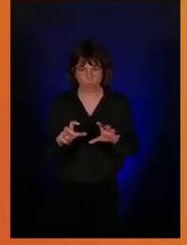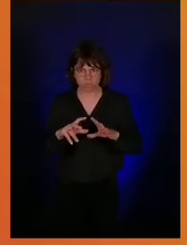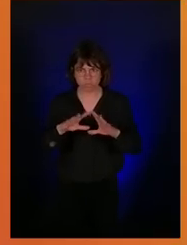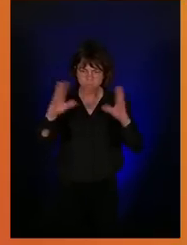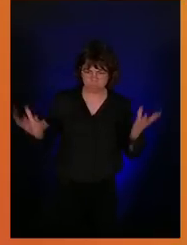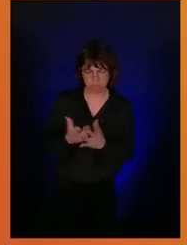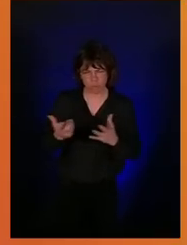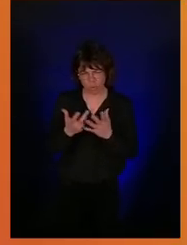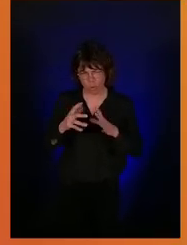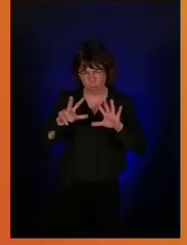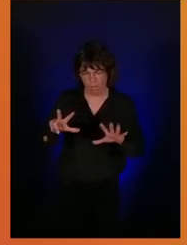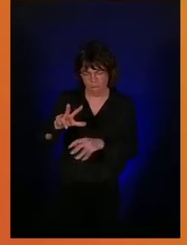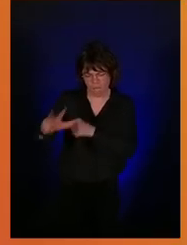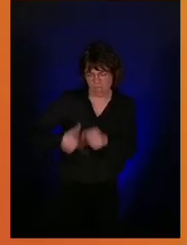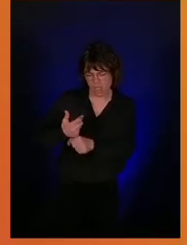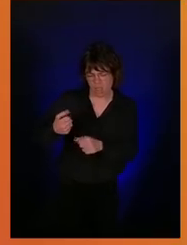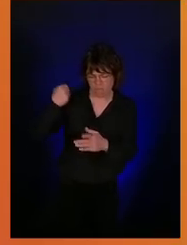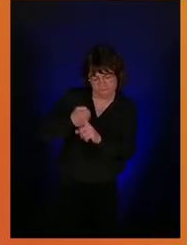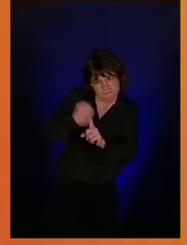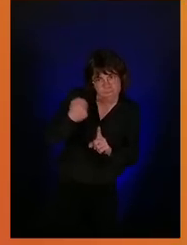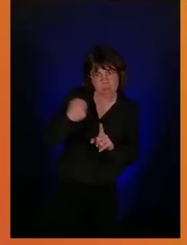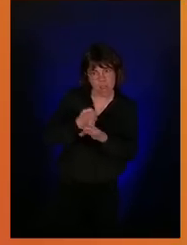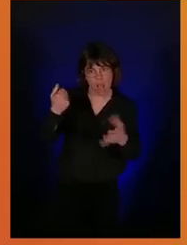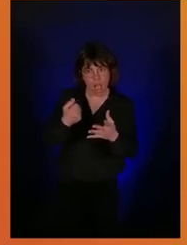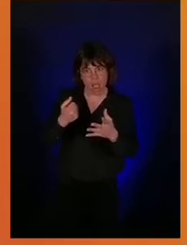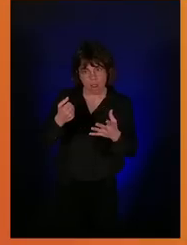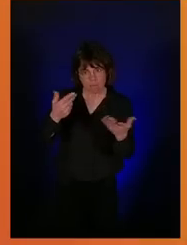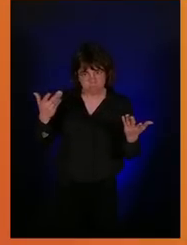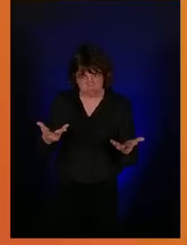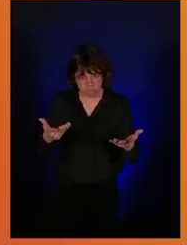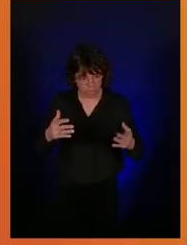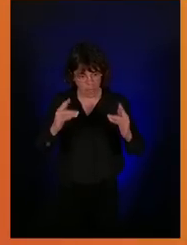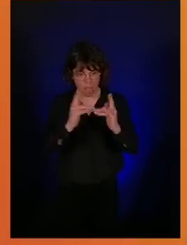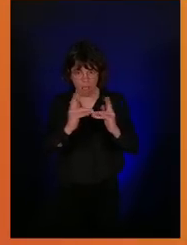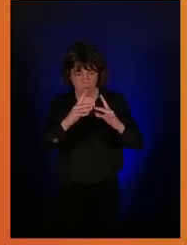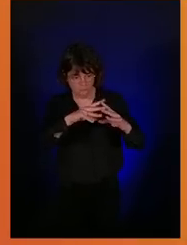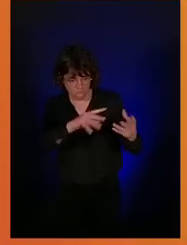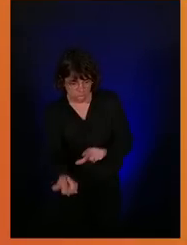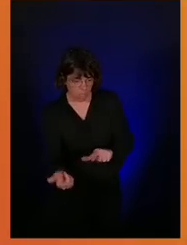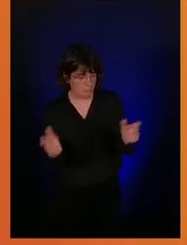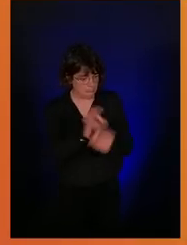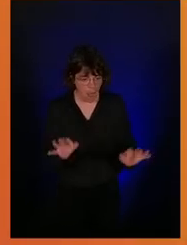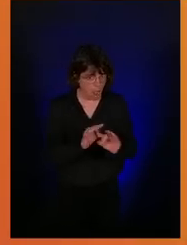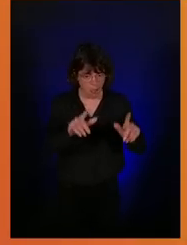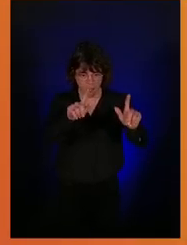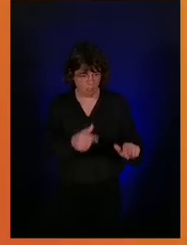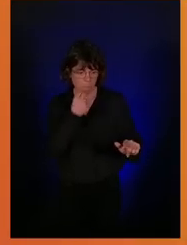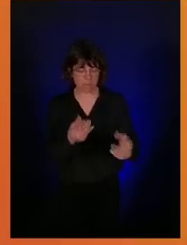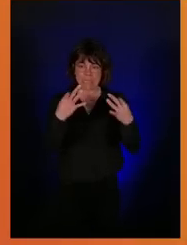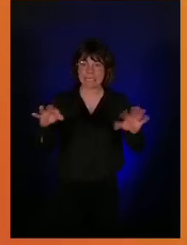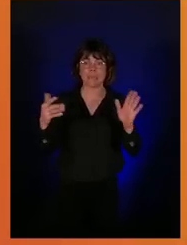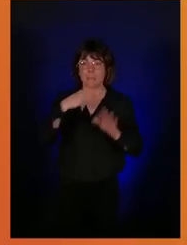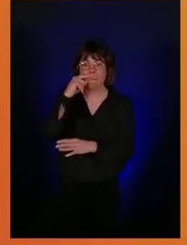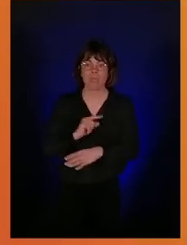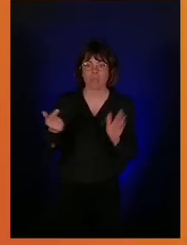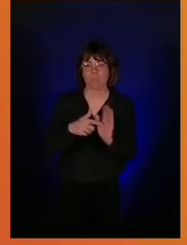bout de presque 1000 jours, la Chapelle d'Arblay, les bulldozers ne sont jamais rentrés. Elle est restée debout, elle est restée en parfait état. Et le 10 mai